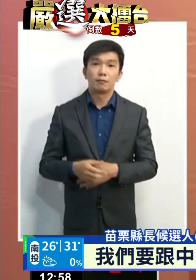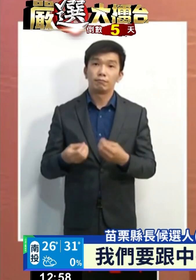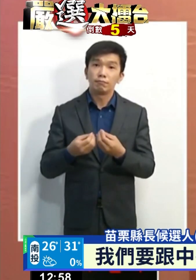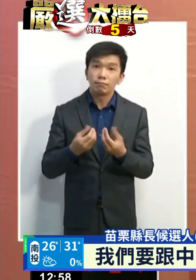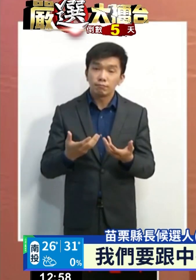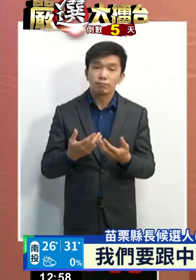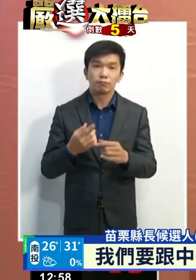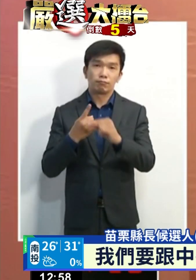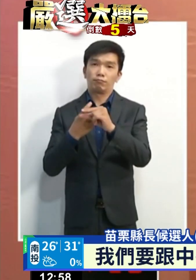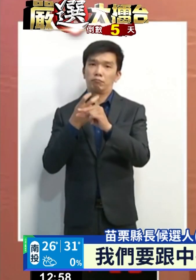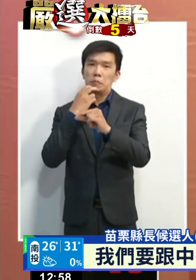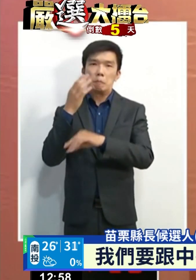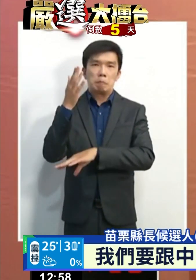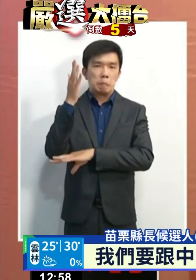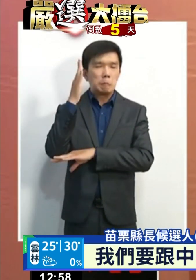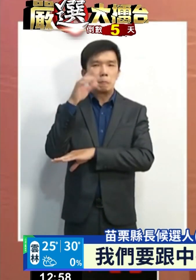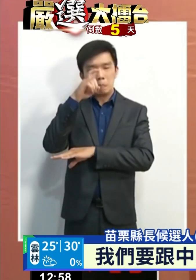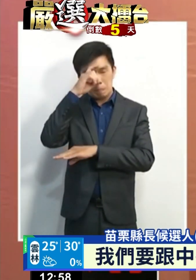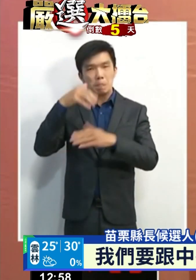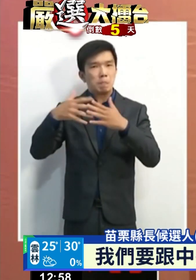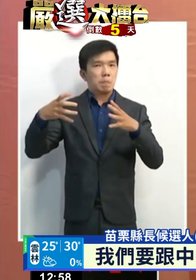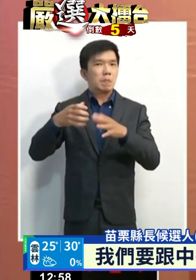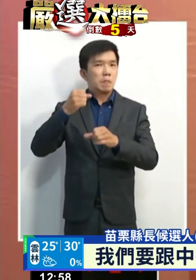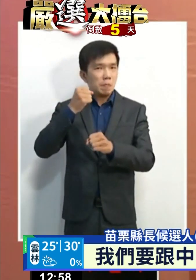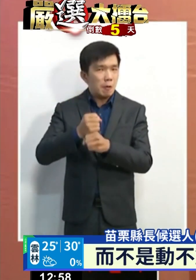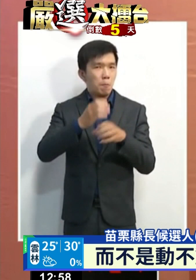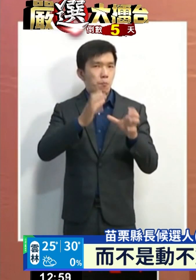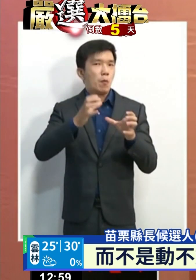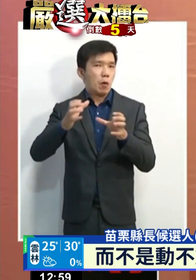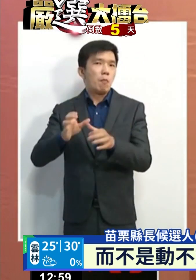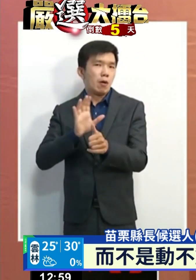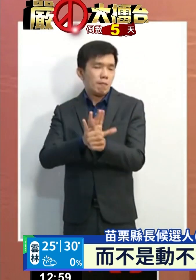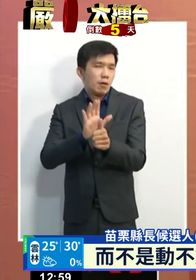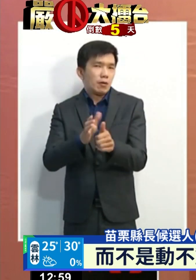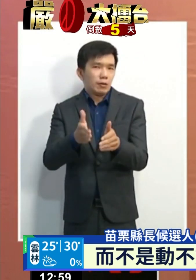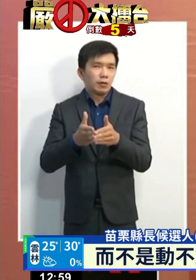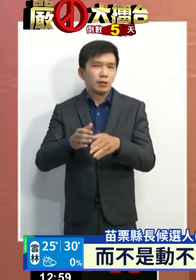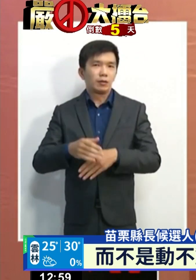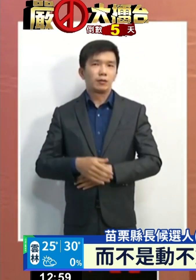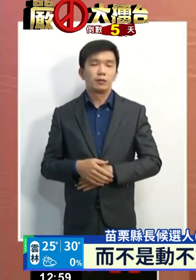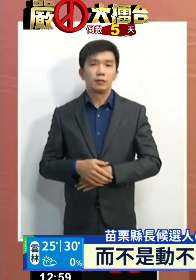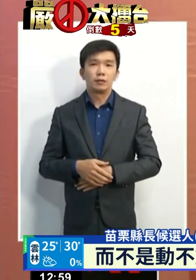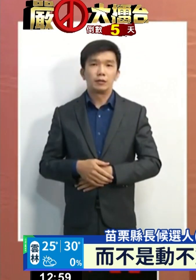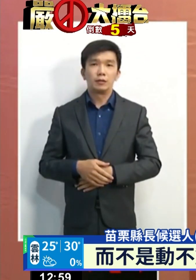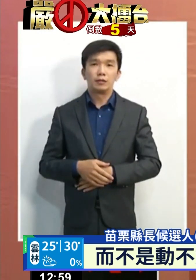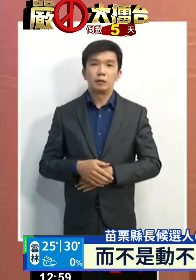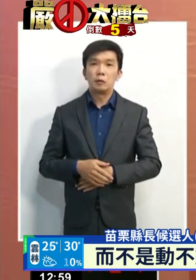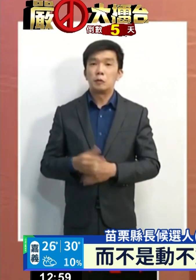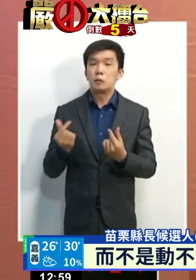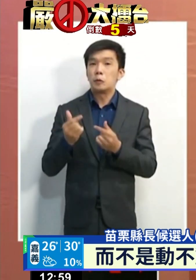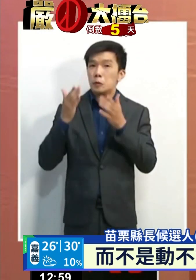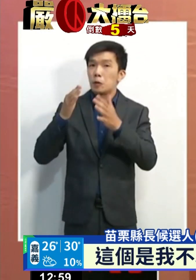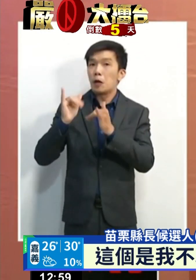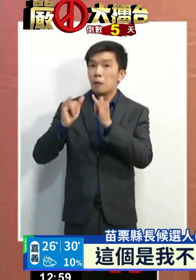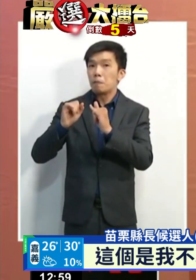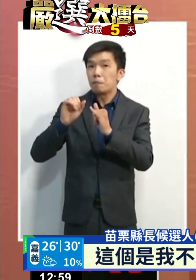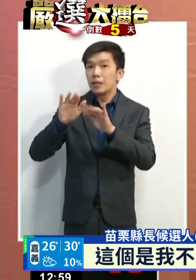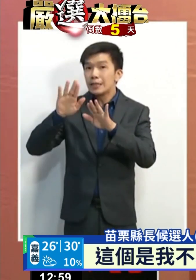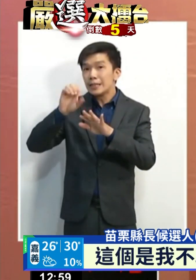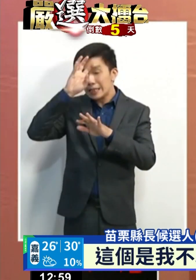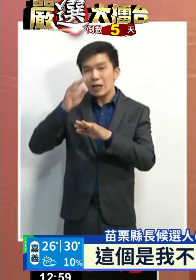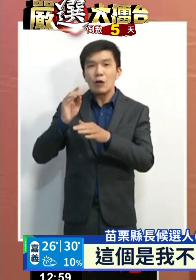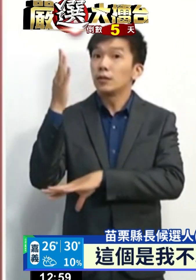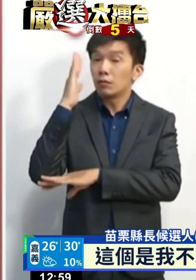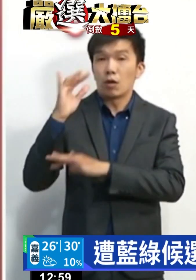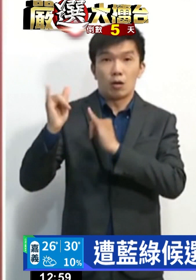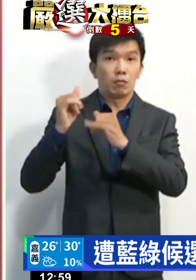跟中央展开大合作大建设，而是不动不动就要下架民进党，这个是我不以